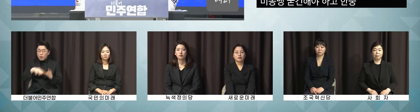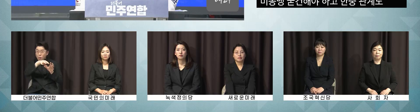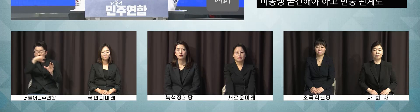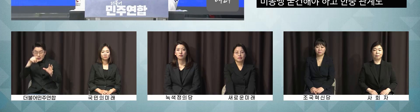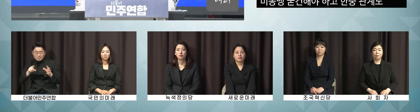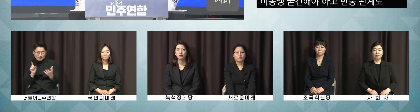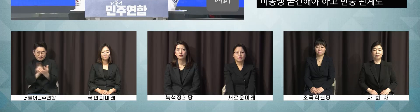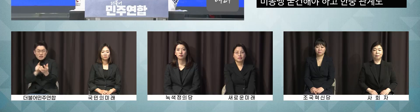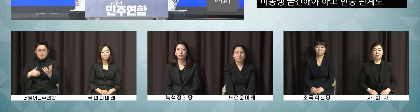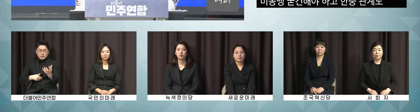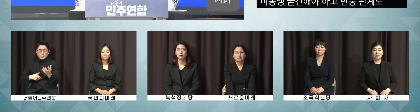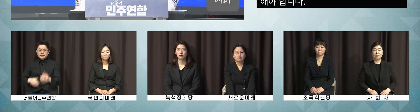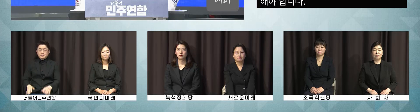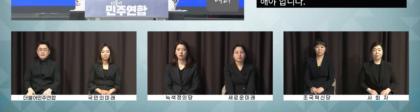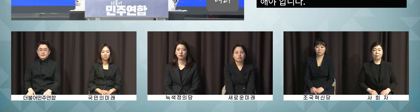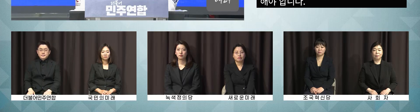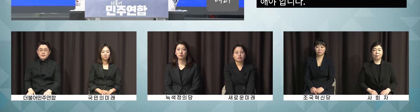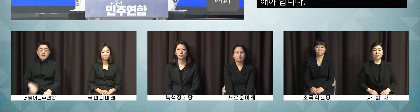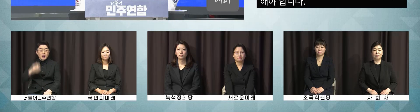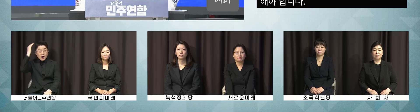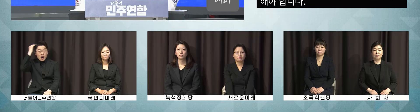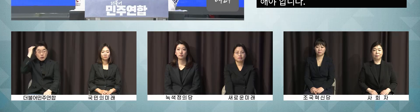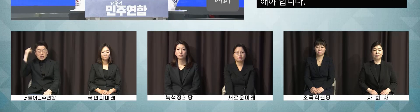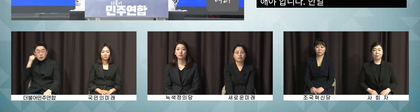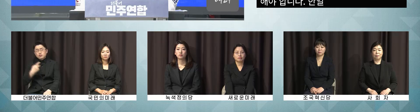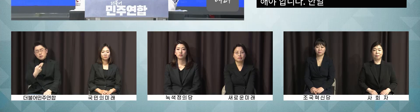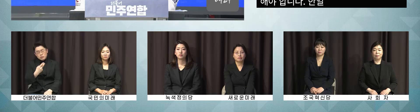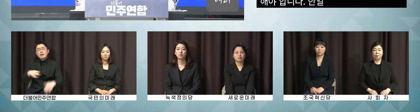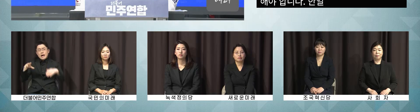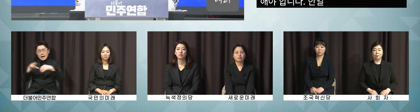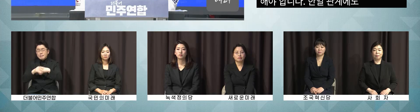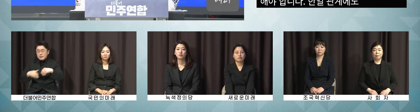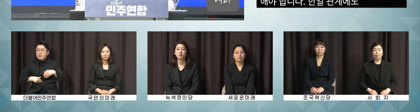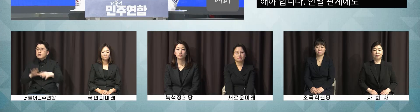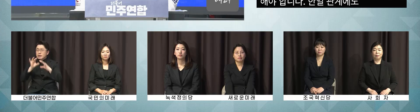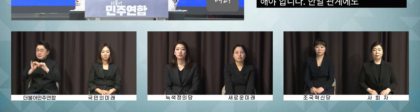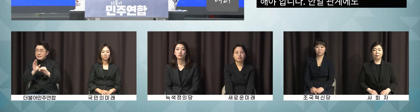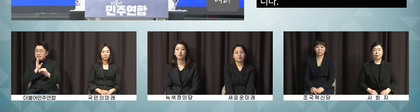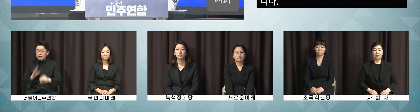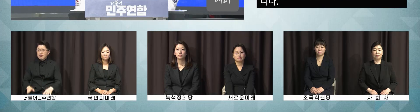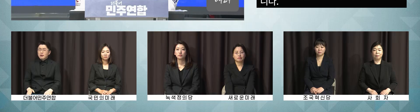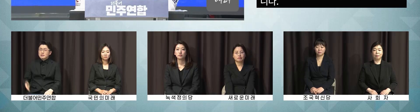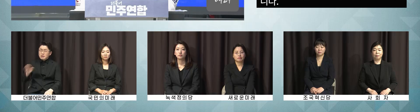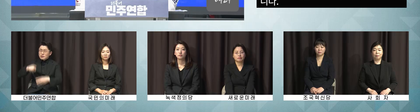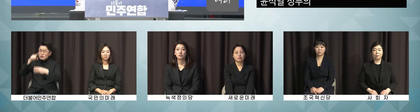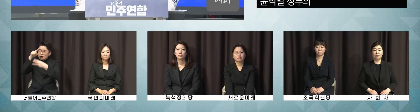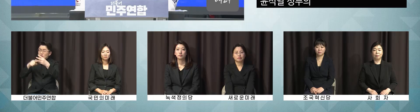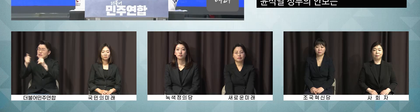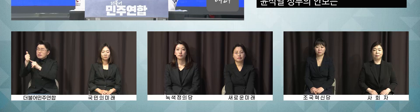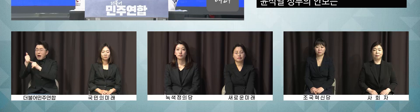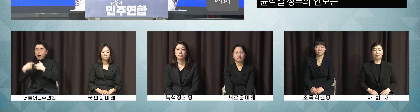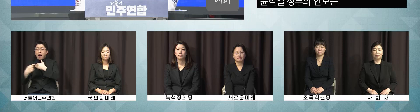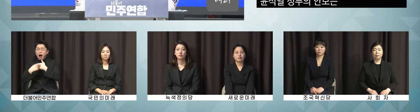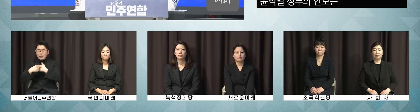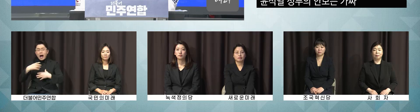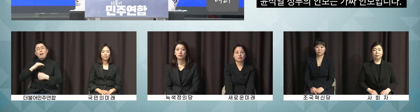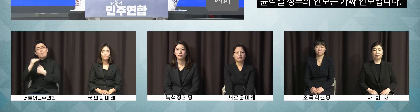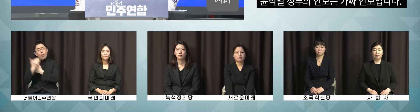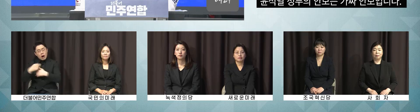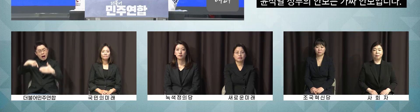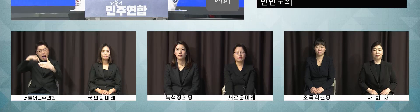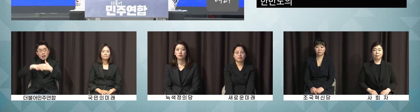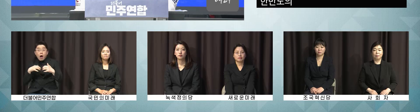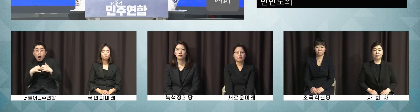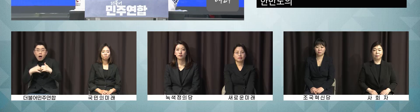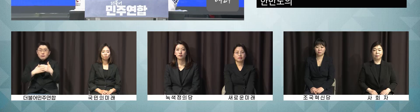사과에 기반해 한일 관계의 현안 해결에도 힘써야 합니다. 윤석열 정부의 안보는 가짜 안보입니다. 한반도의 긴장을